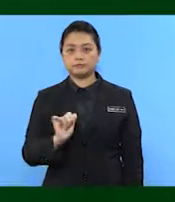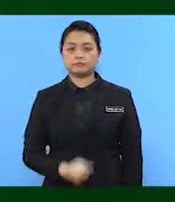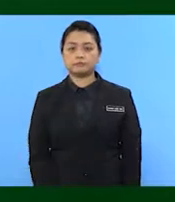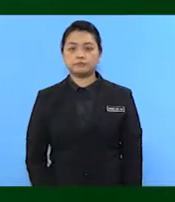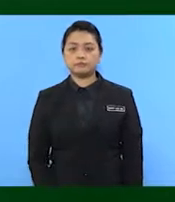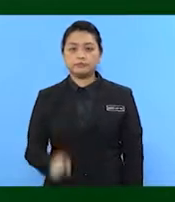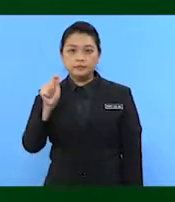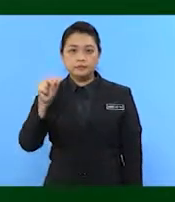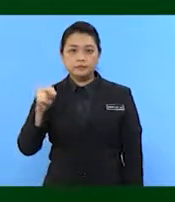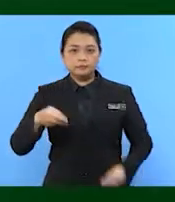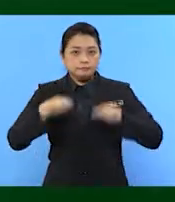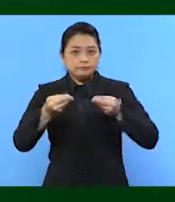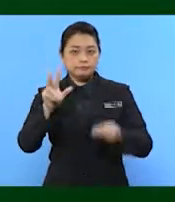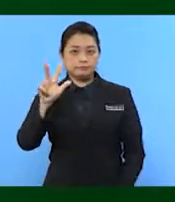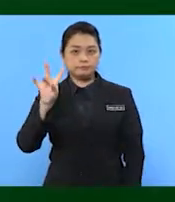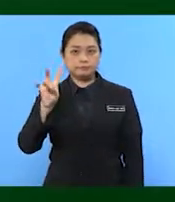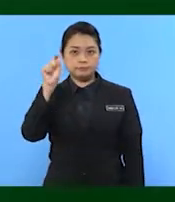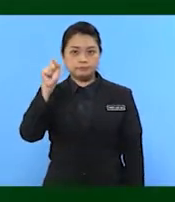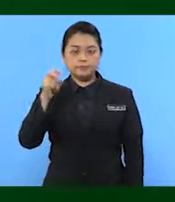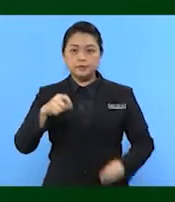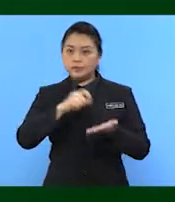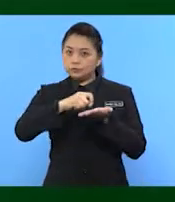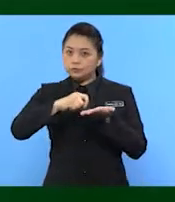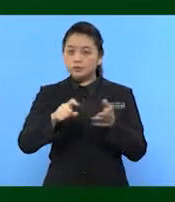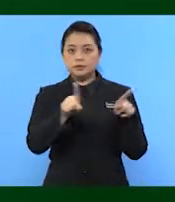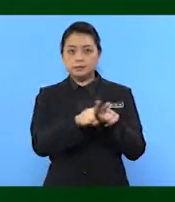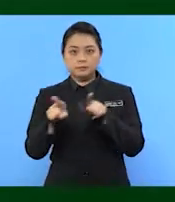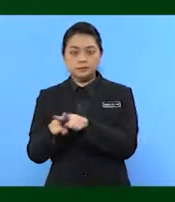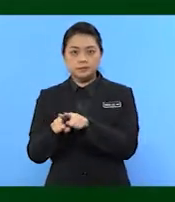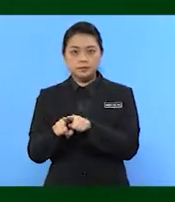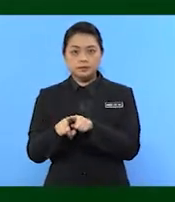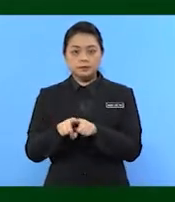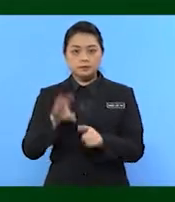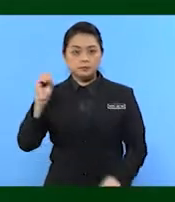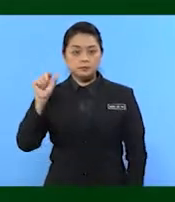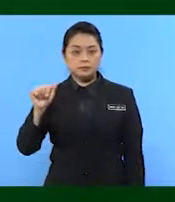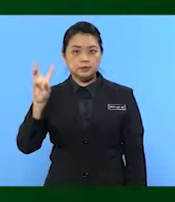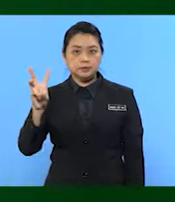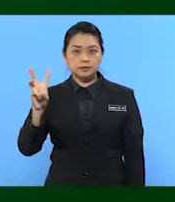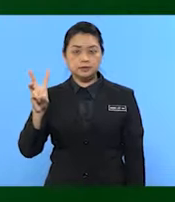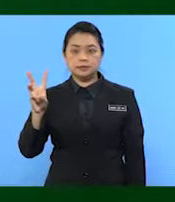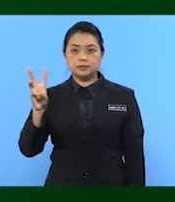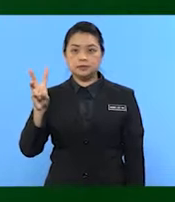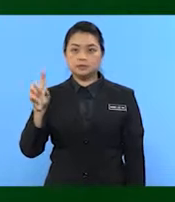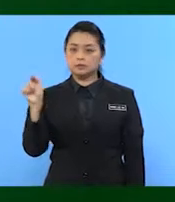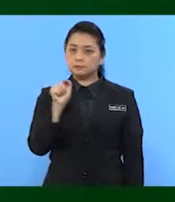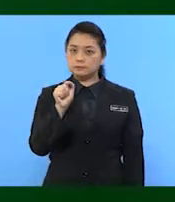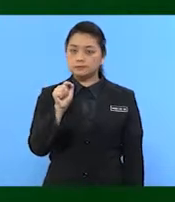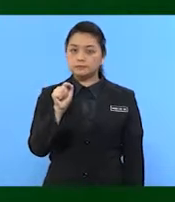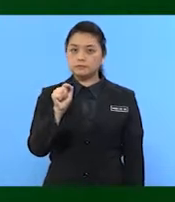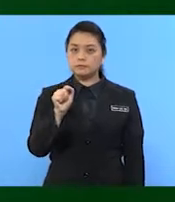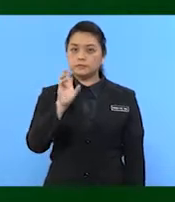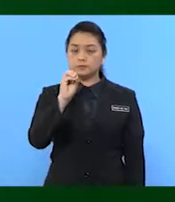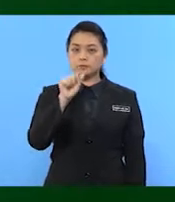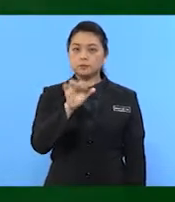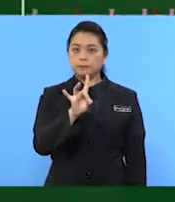Tangen bagi sudut 37 darjah ditulis sebagai nisbah sifar perpuluhan 6 unit kepada sifar perpuluhan